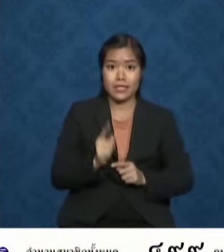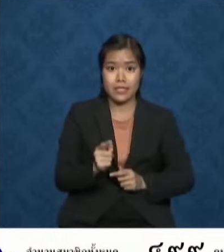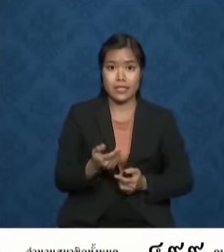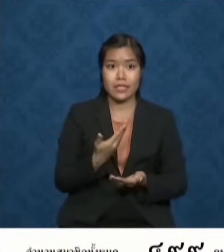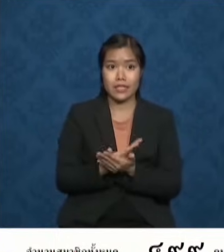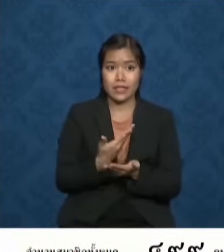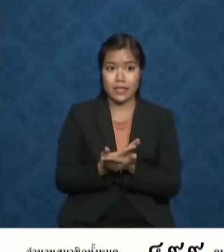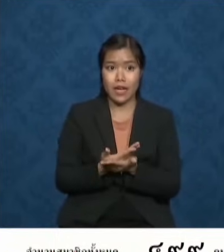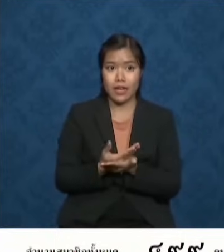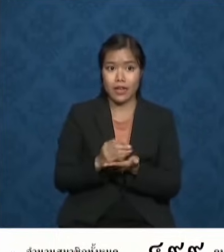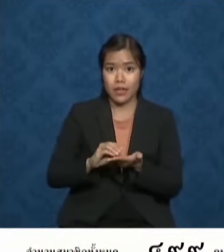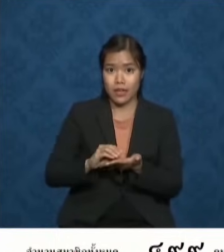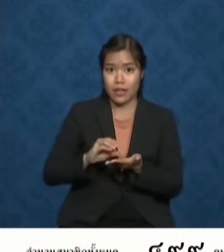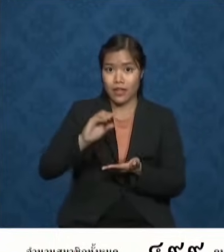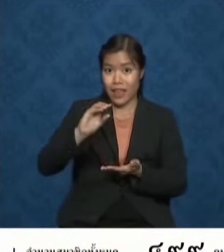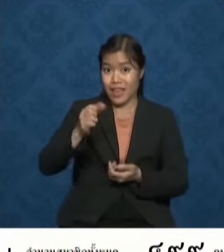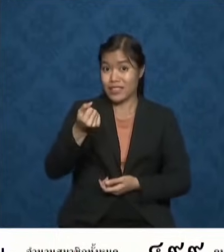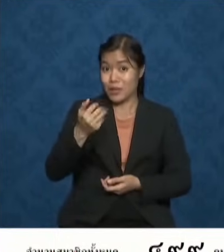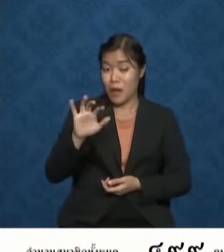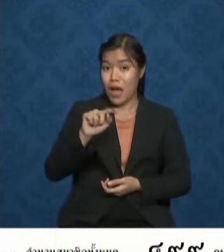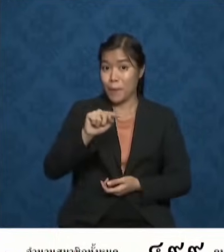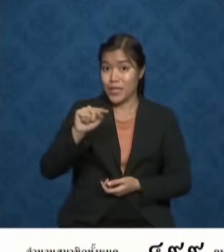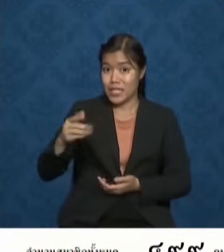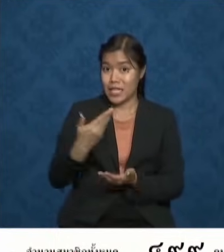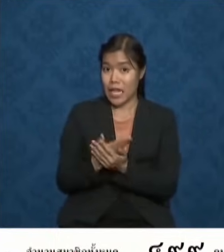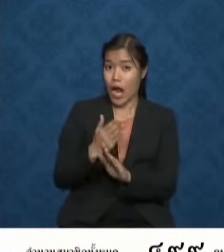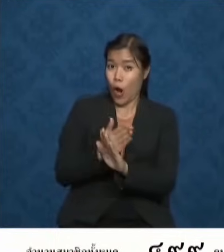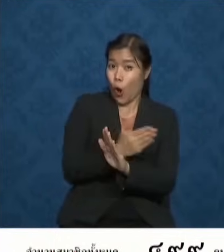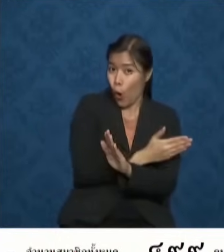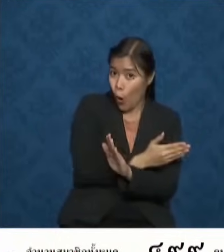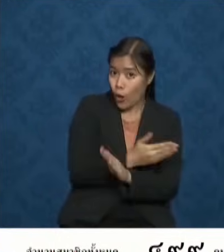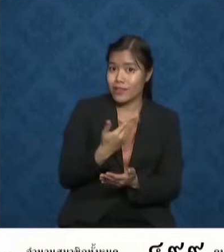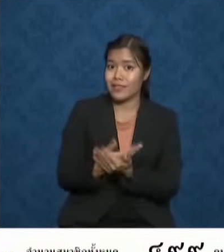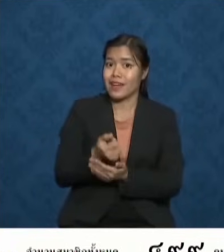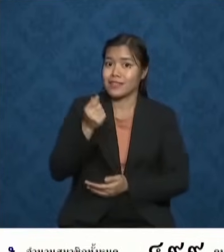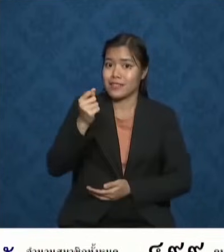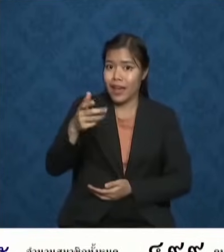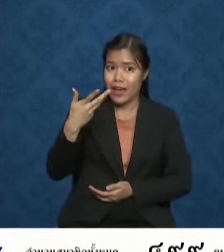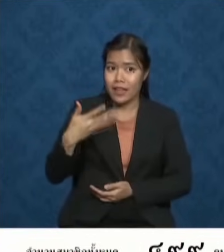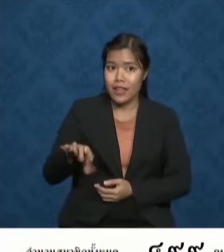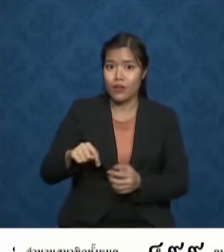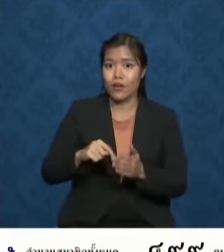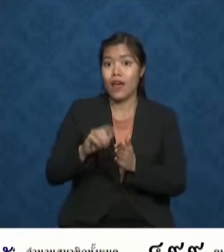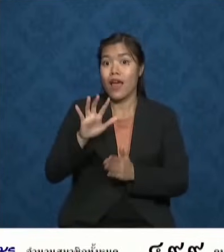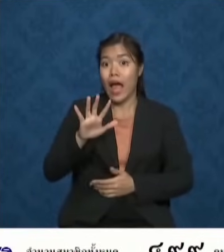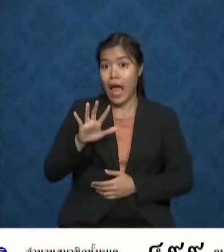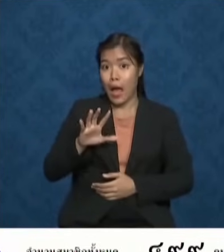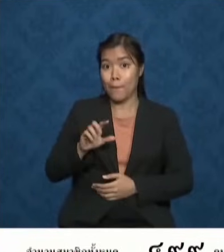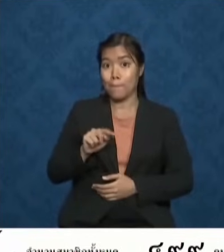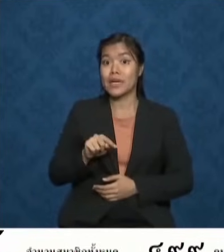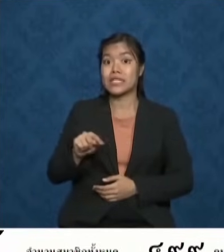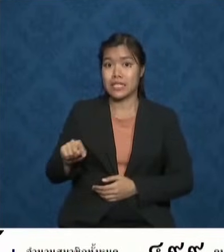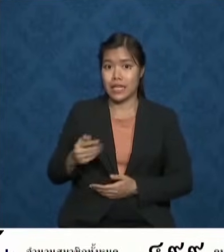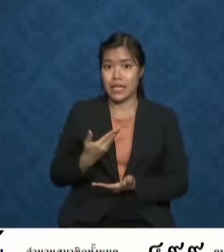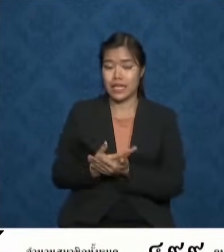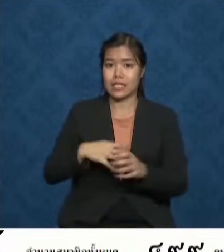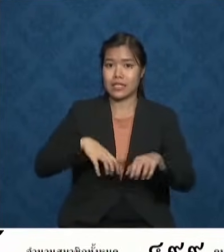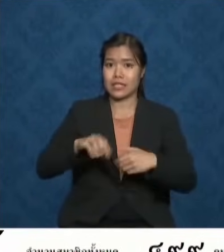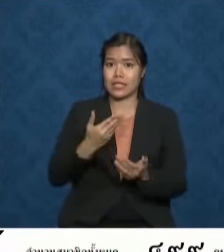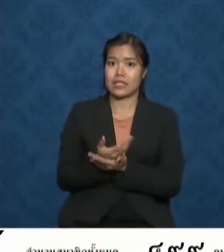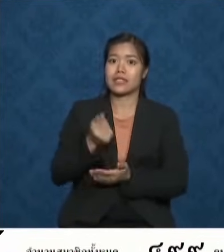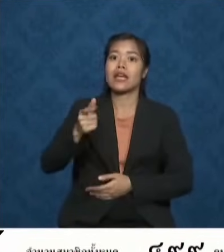นึงนี่คือเม็ดเงินต้องจ่ายล่วงหน้า 5% นึงนี่คือจะต้องมาจัดการจ่ายจริงเราขอไป